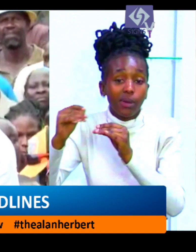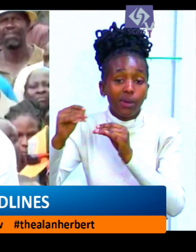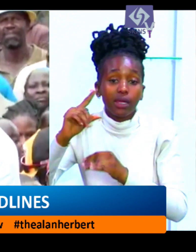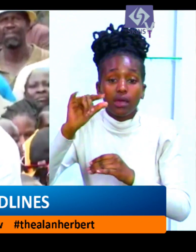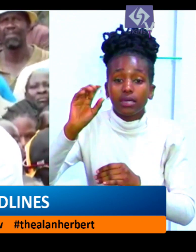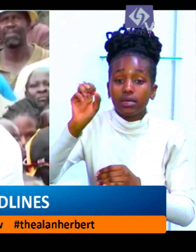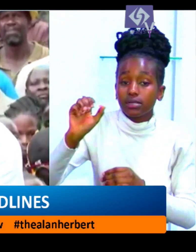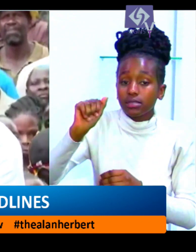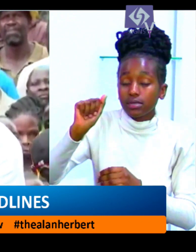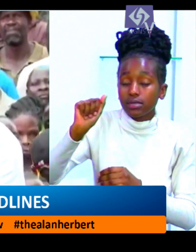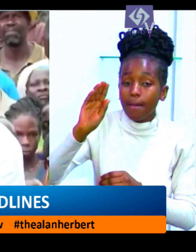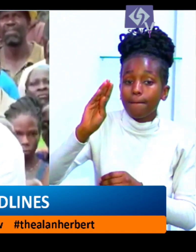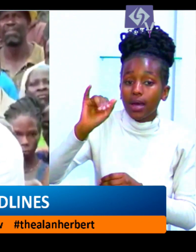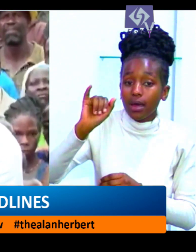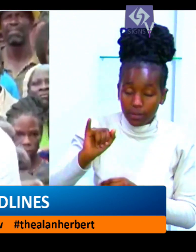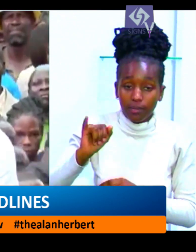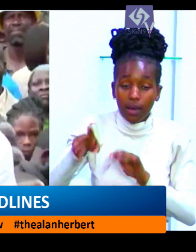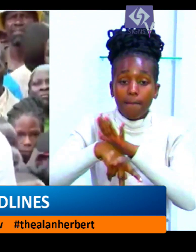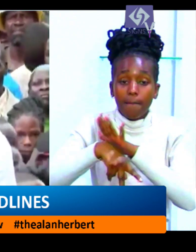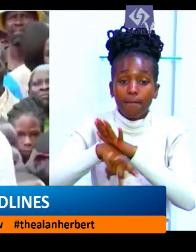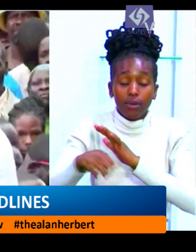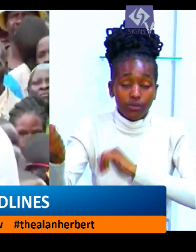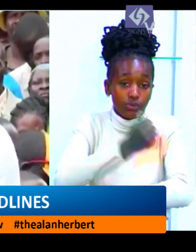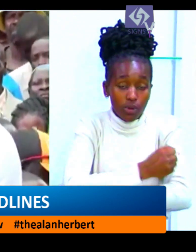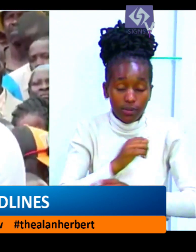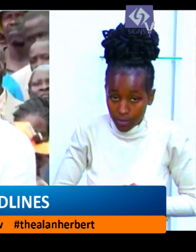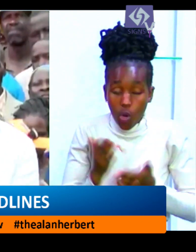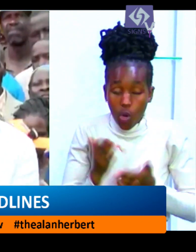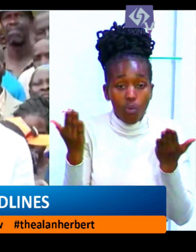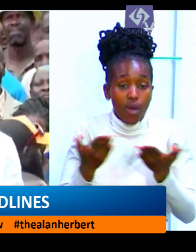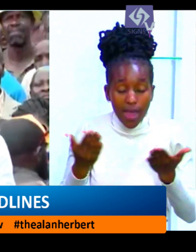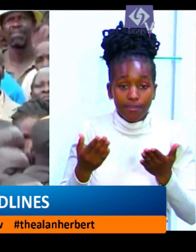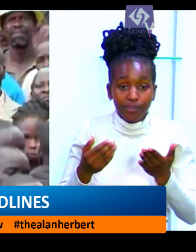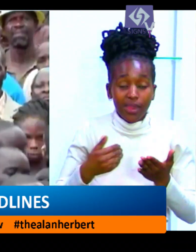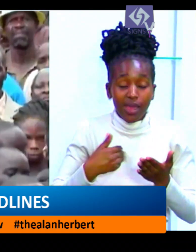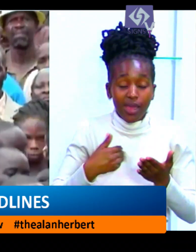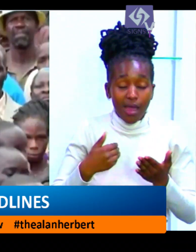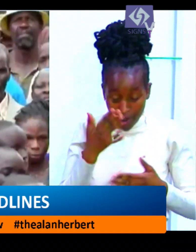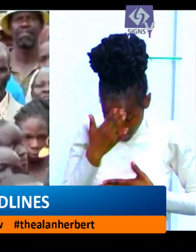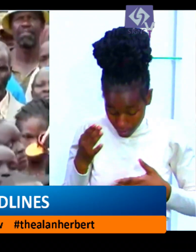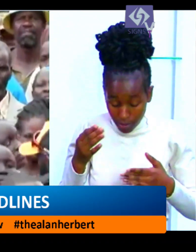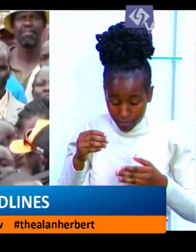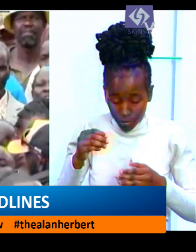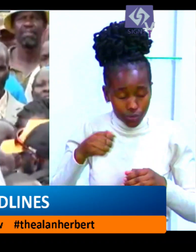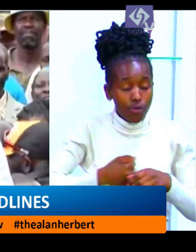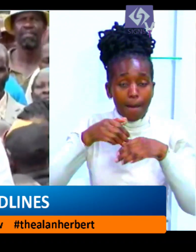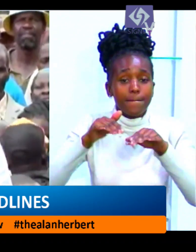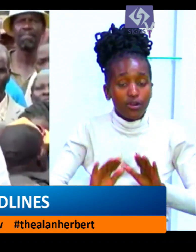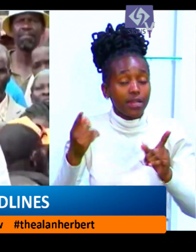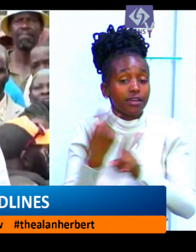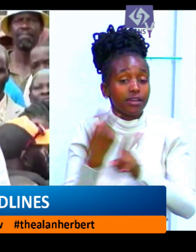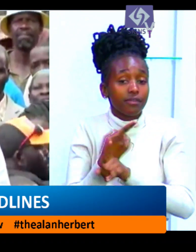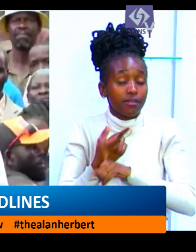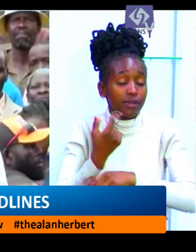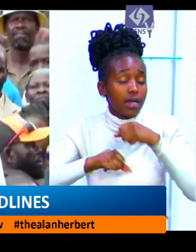Hapa mnyore. So nasemu wapongezi. Tumekubaliana pia ya kwamba tutatoa pesa bilioni ine ya